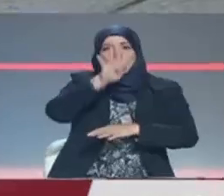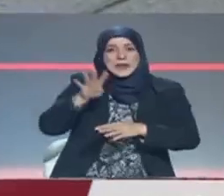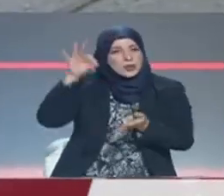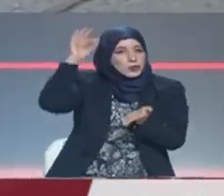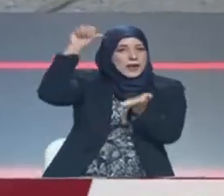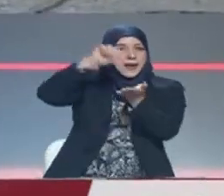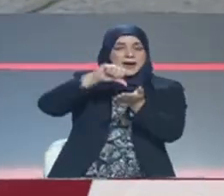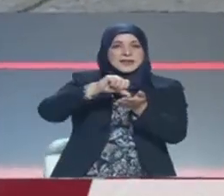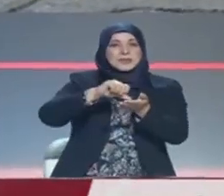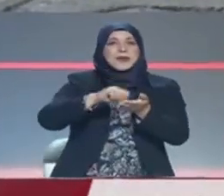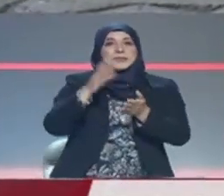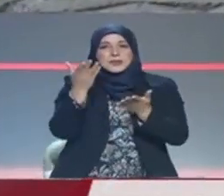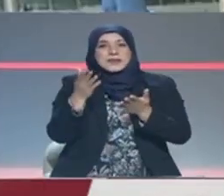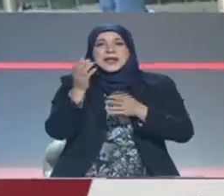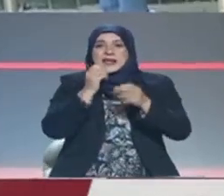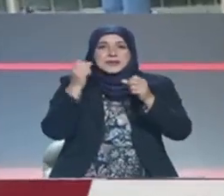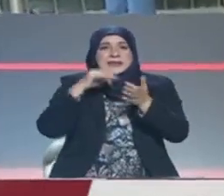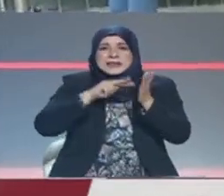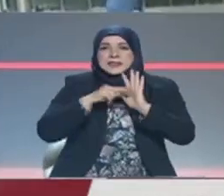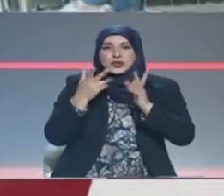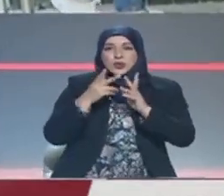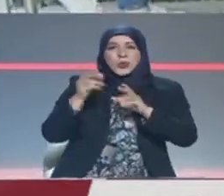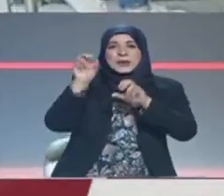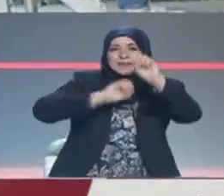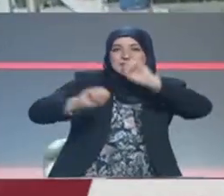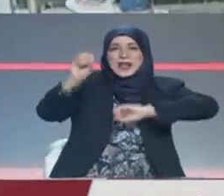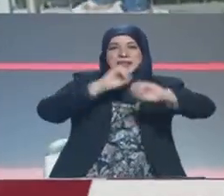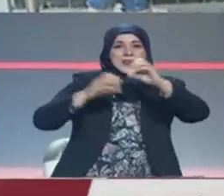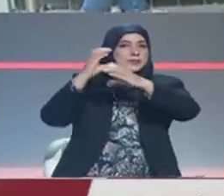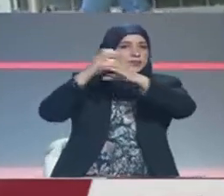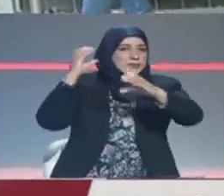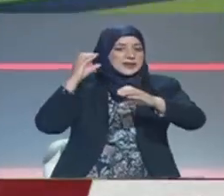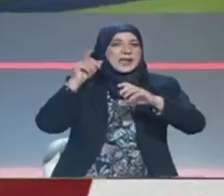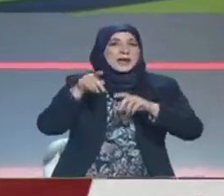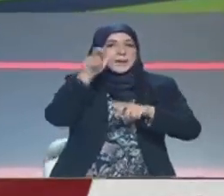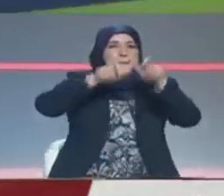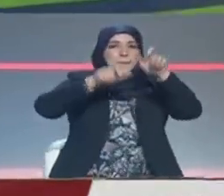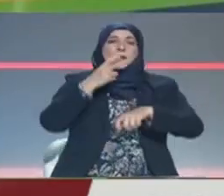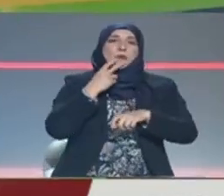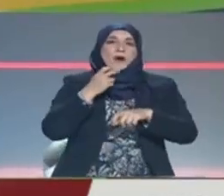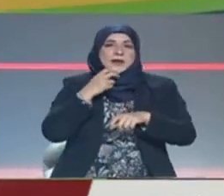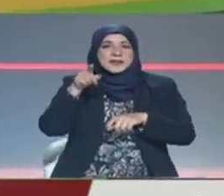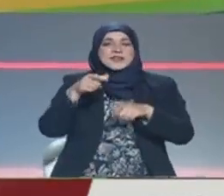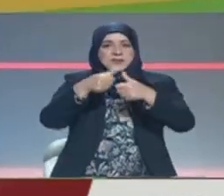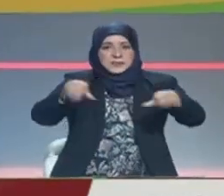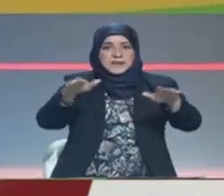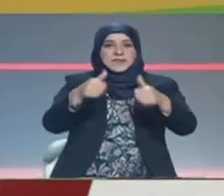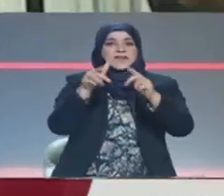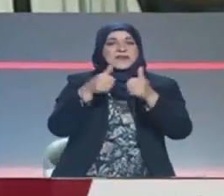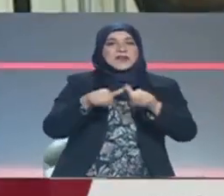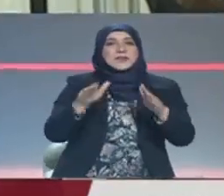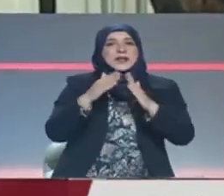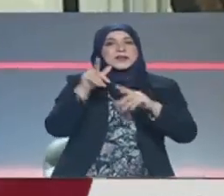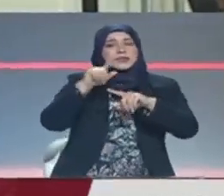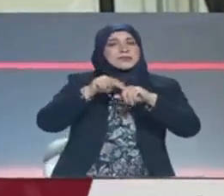العاصمه العمليه تهدف الى تنظيم نقل المواطنين في فتره الحجر الصحي الموجه بمشاركه منظمتي